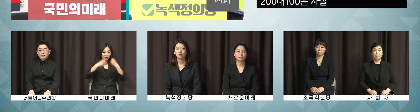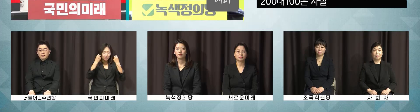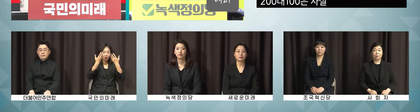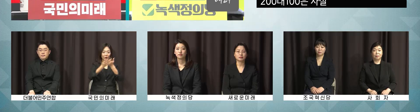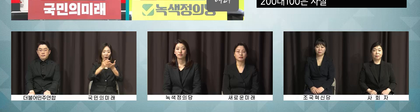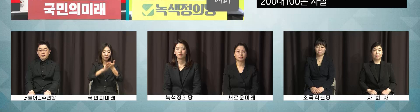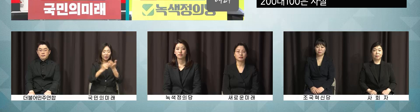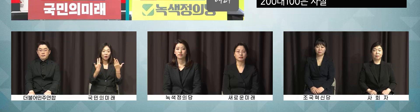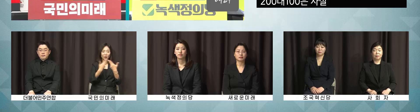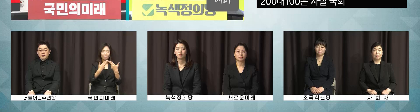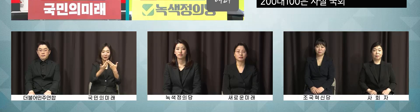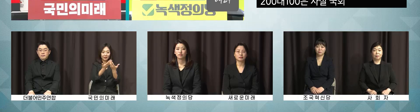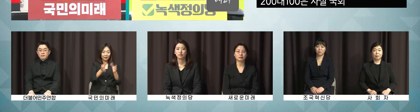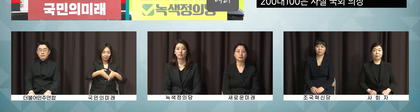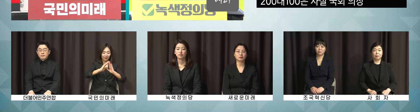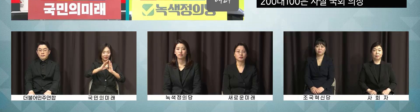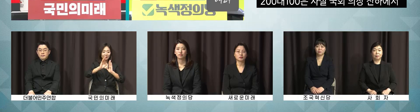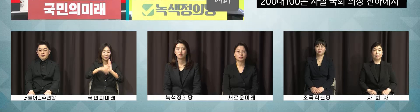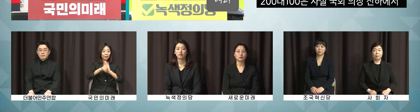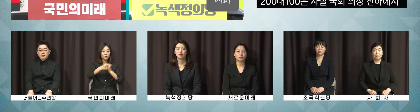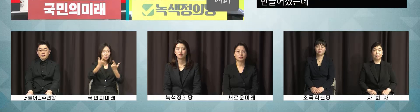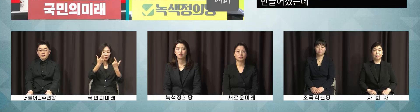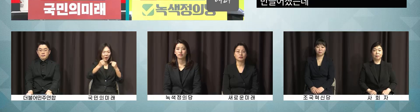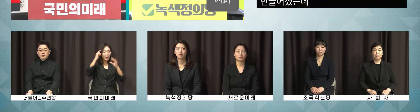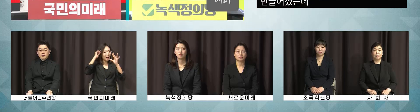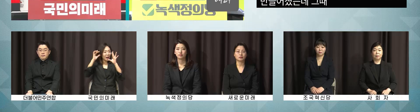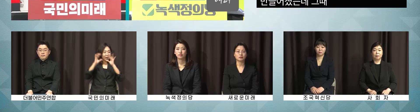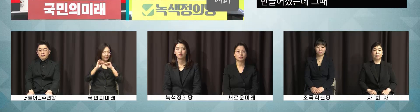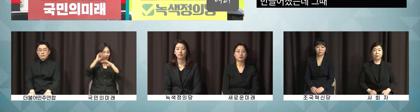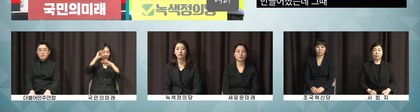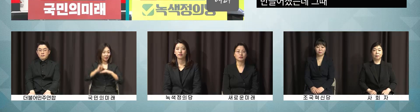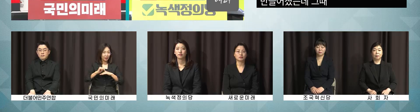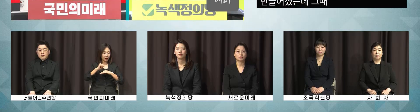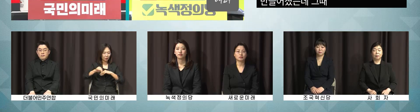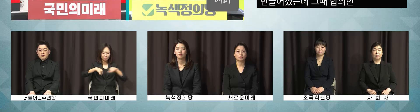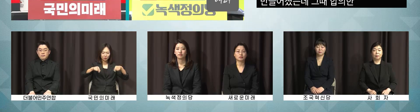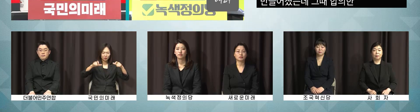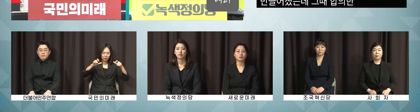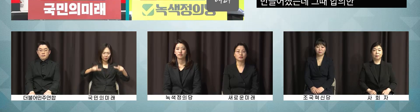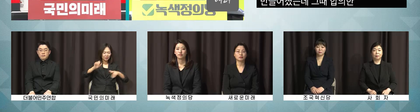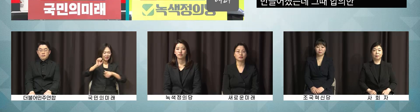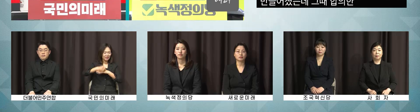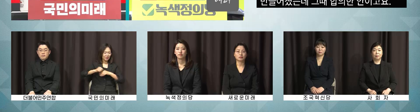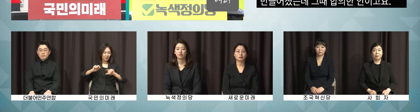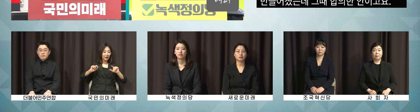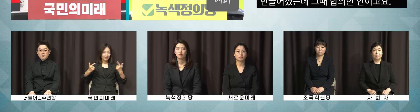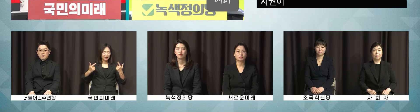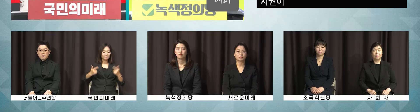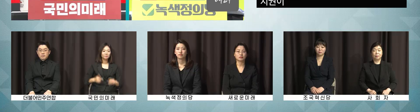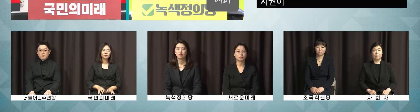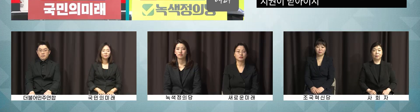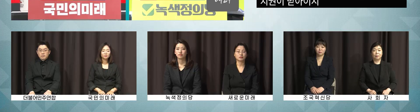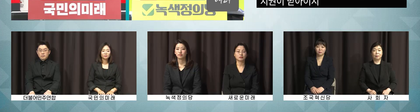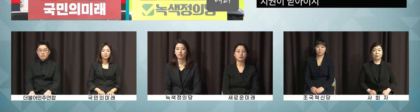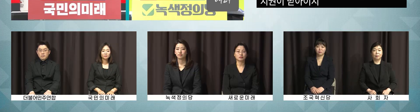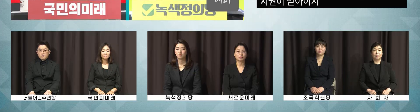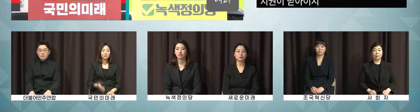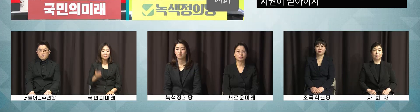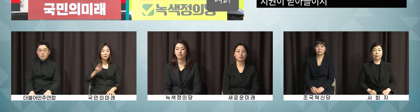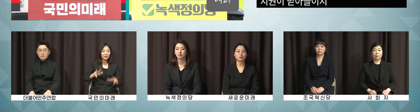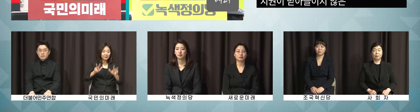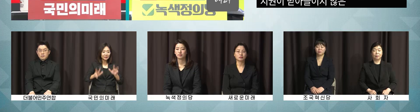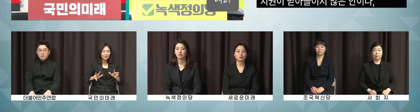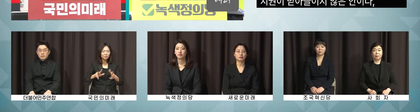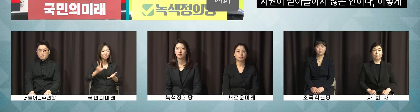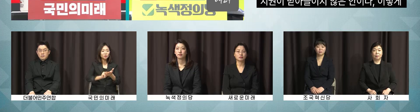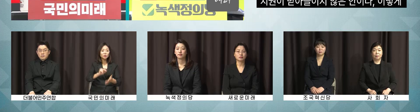범국민정치개혁협의회가 국회의장 산하에서 만들어졌는데 그때 합의안 아니고요. 그러나 정치권이 받아들이지 않은 안이다 이렇게 말씀드리겠습니다. 다만 지금